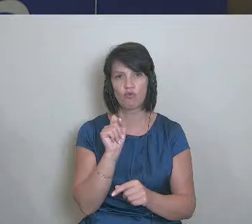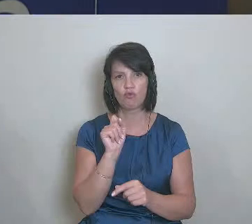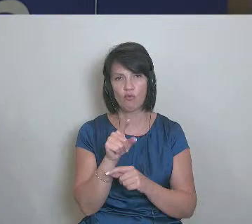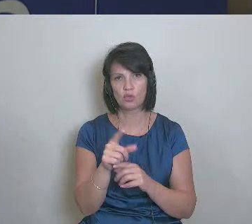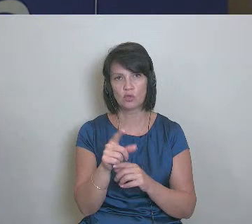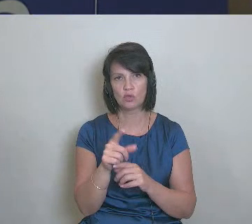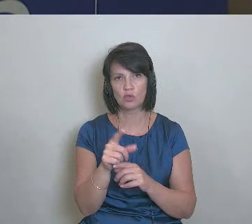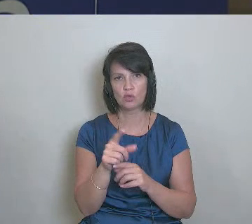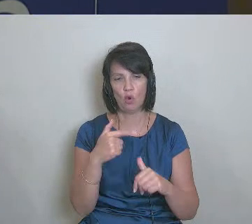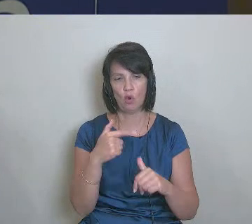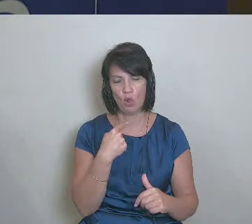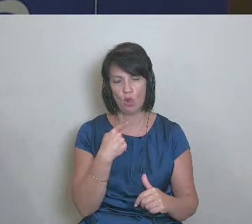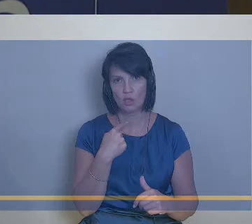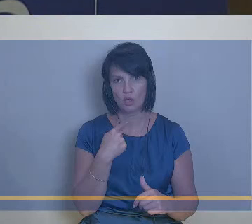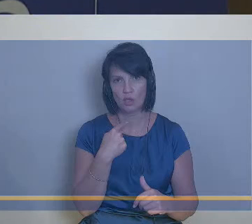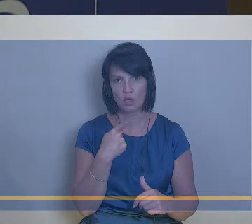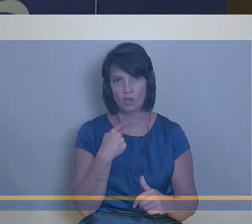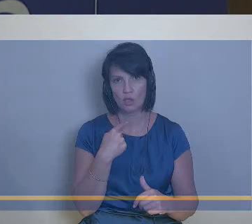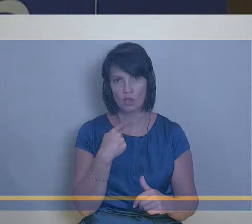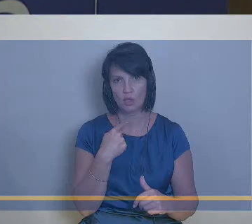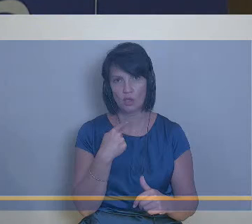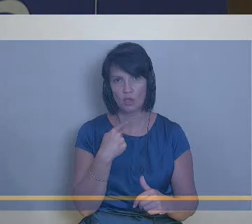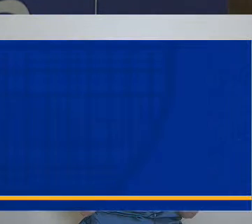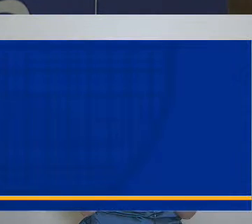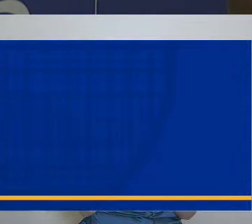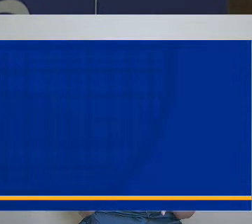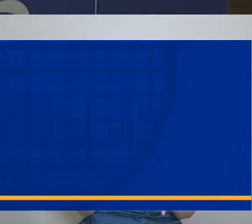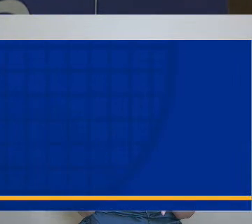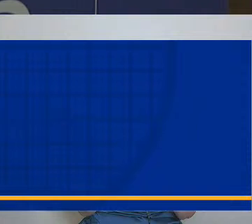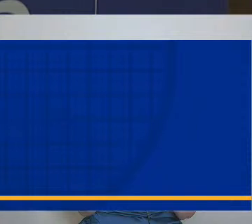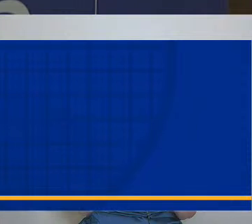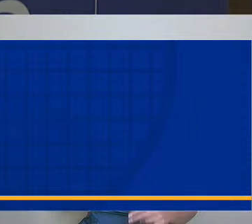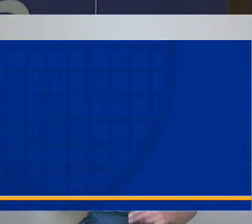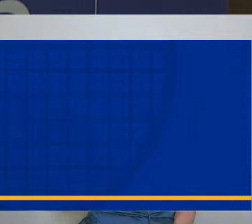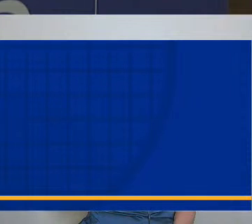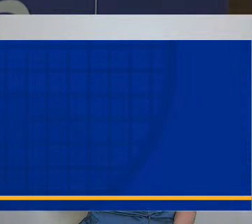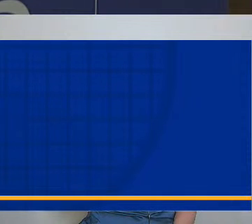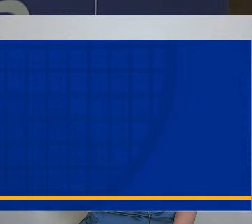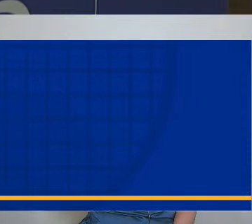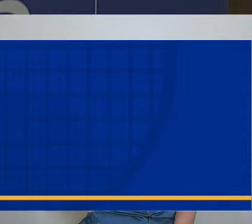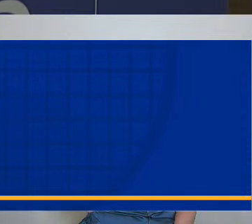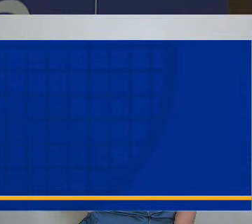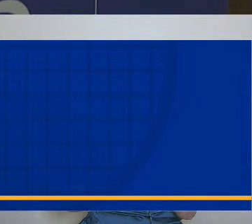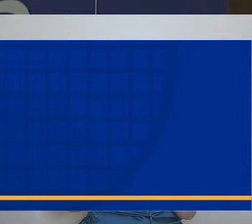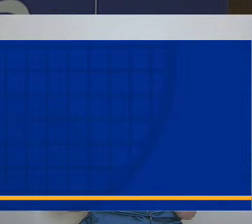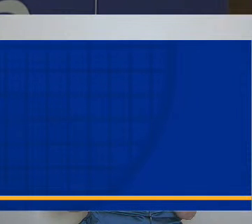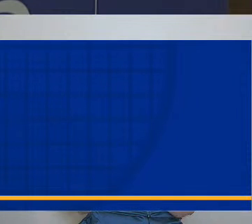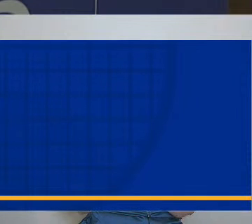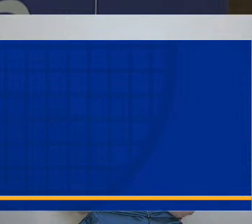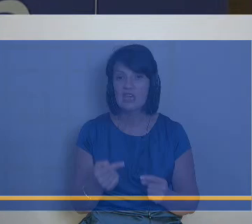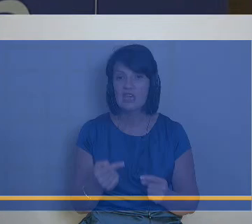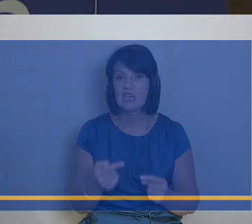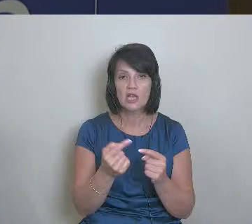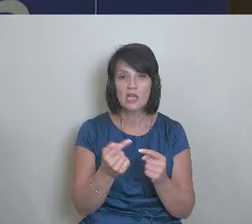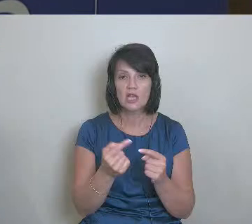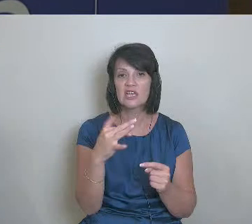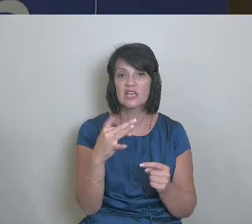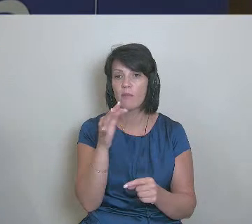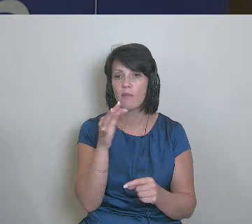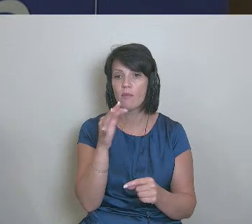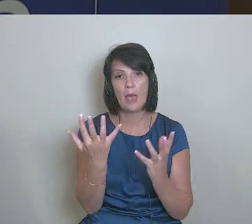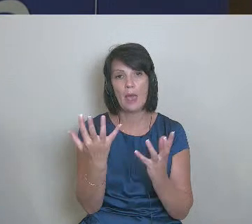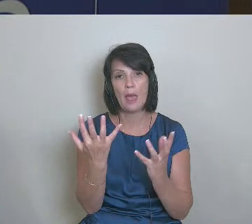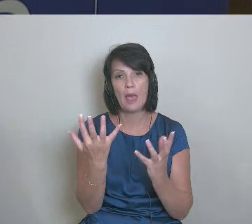виборців. І про це ми вже сказали, що тут потрібно проводити креш-тести і визначати, скільки часу потрібно для підрахунку.